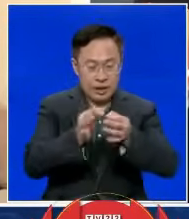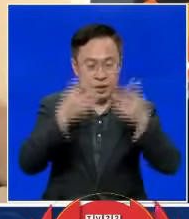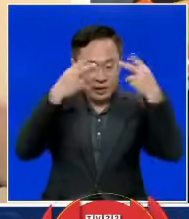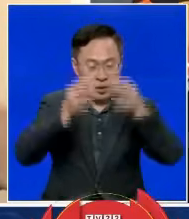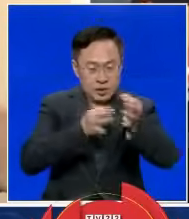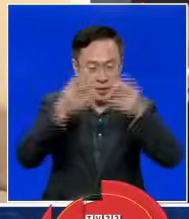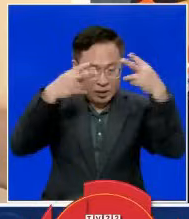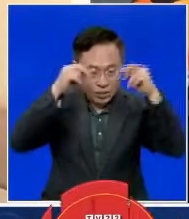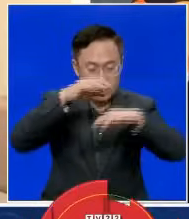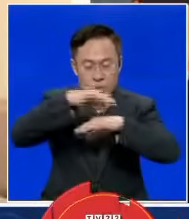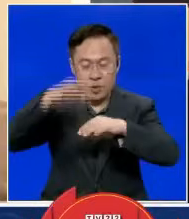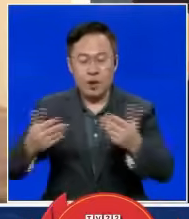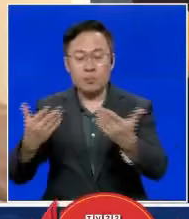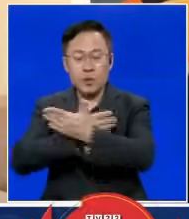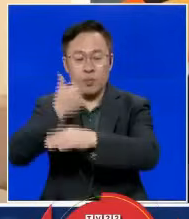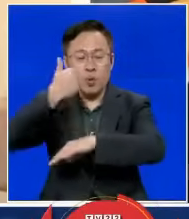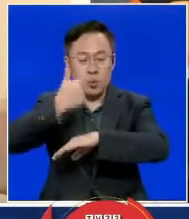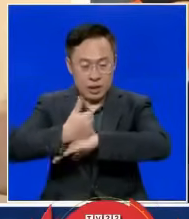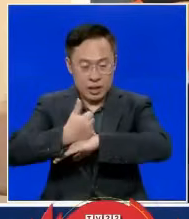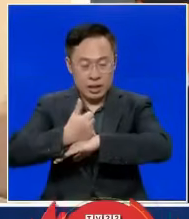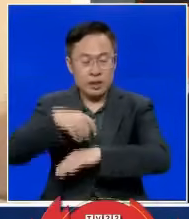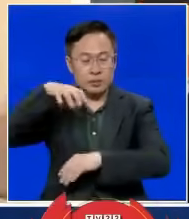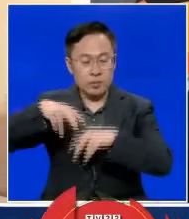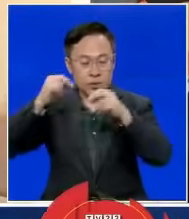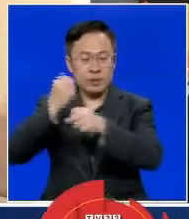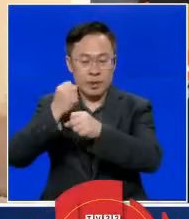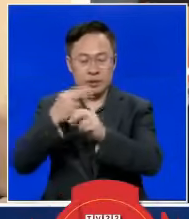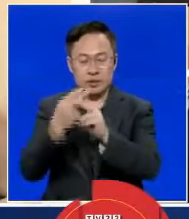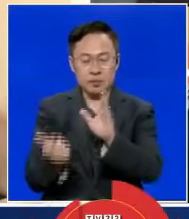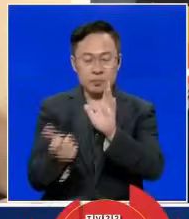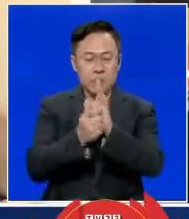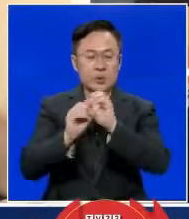ไว้คือน่าจะดีใจแต่ยังไงชื่อท่านพิชิตนี่เห็นบอกว่าค่อนข้างชัดนะครับค่อนข้างชัวร์อ่ะ